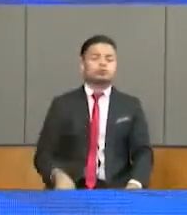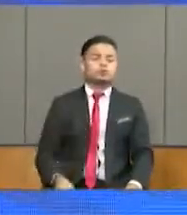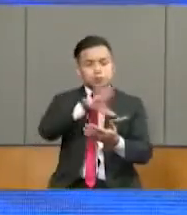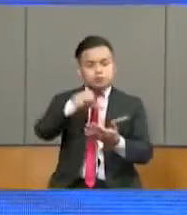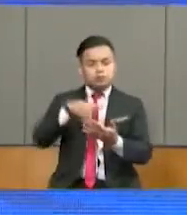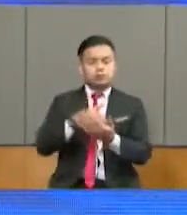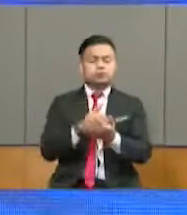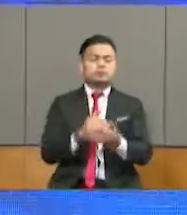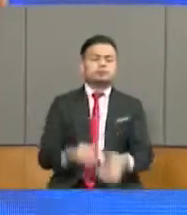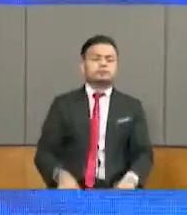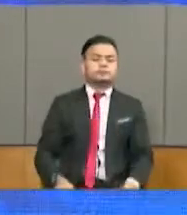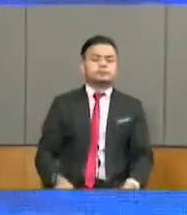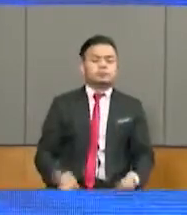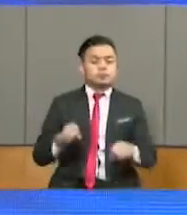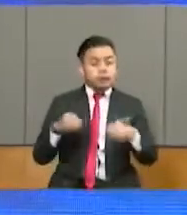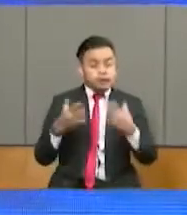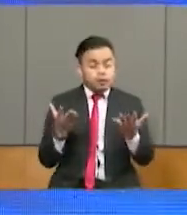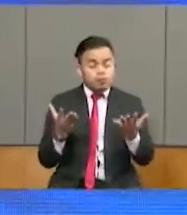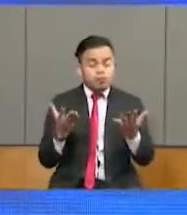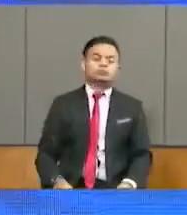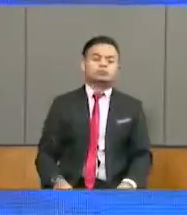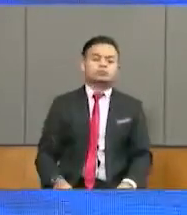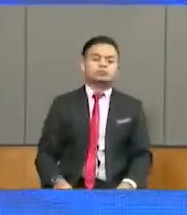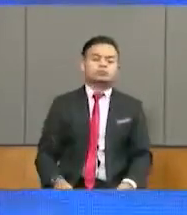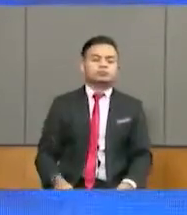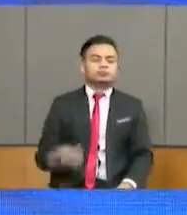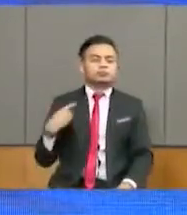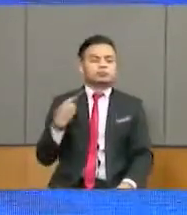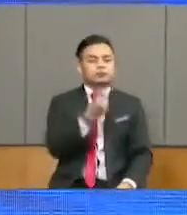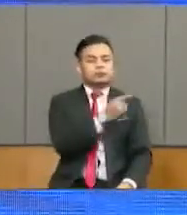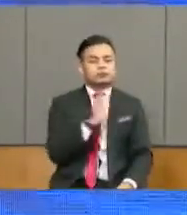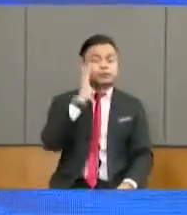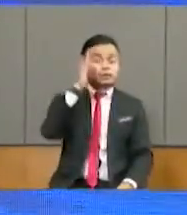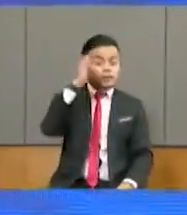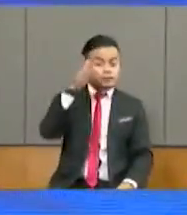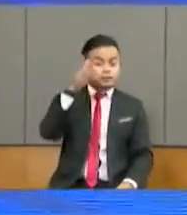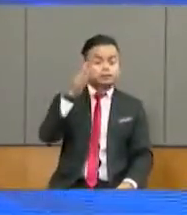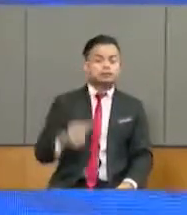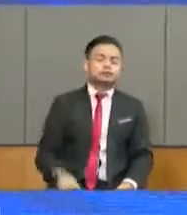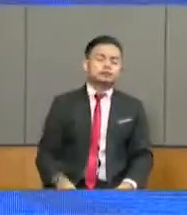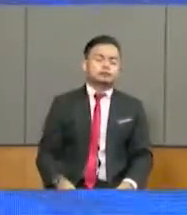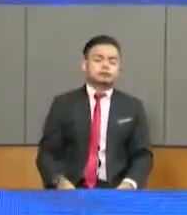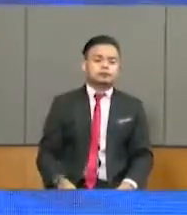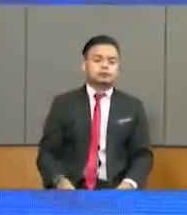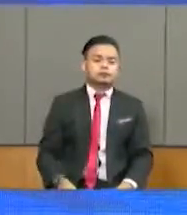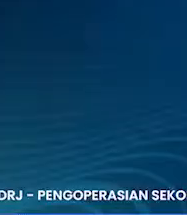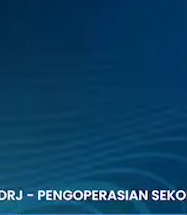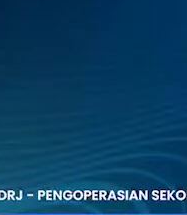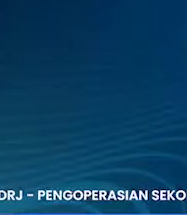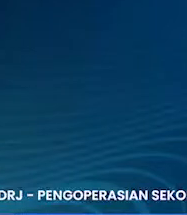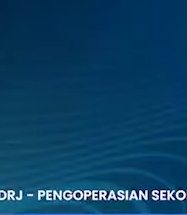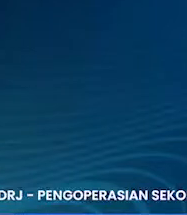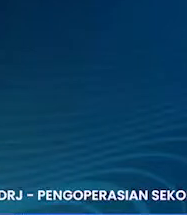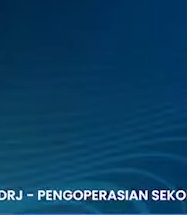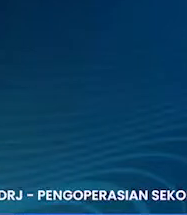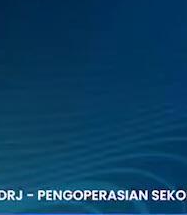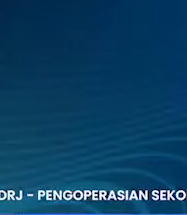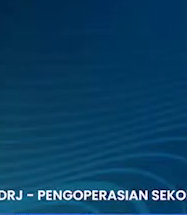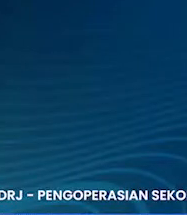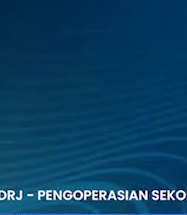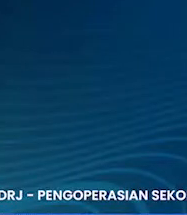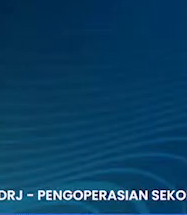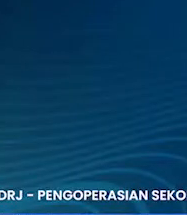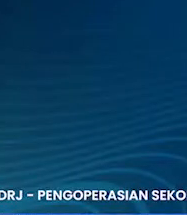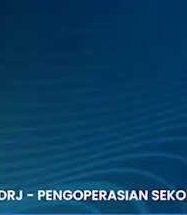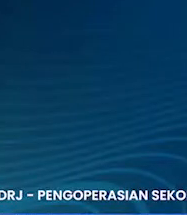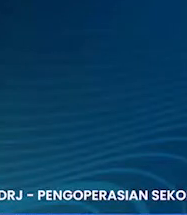keseluruhan. Bagaimanakah kita nak laksanakannya? Kita akan laksanakan penggiliran minggu. Murid dalam satu kelas